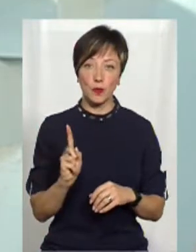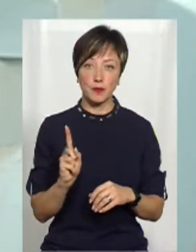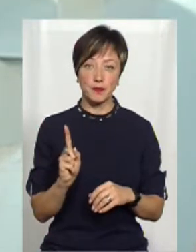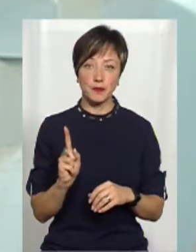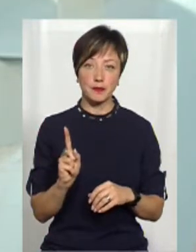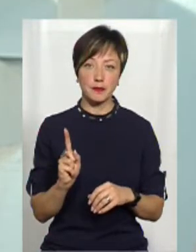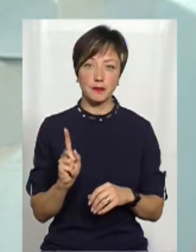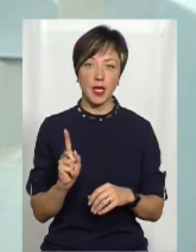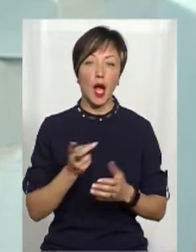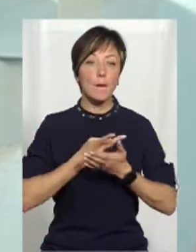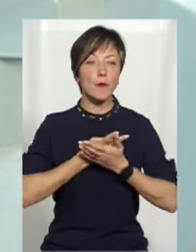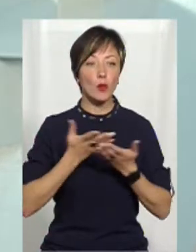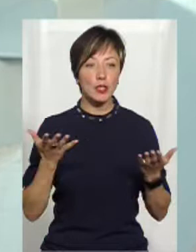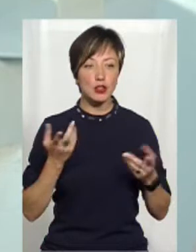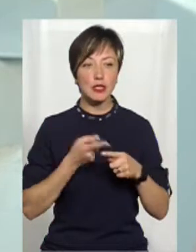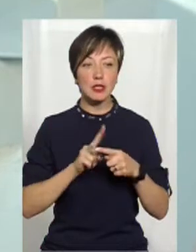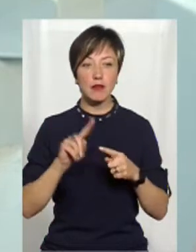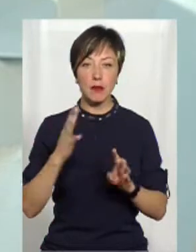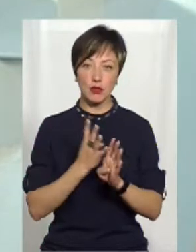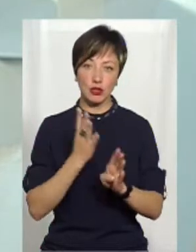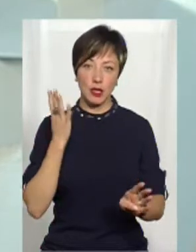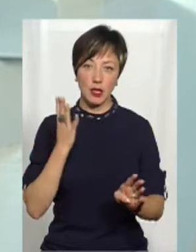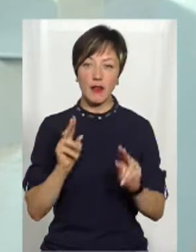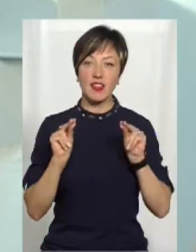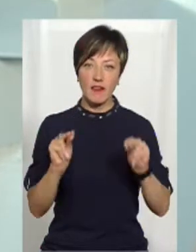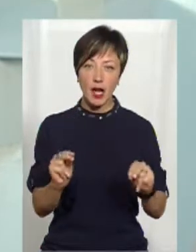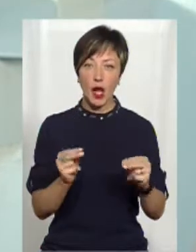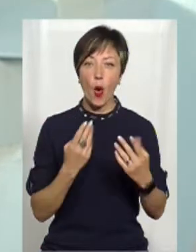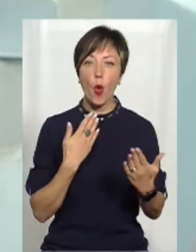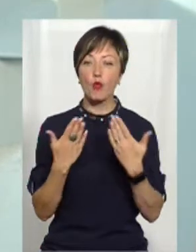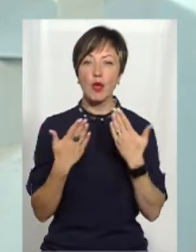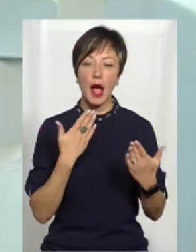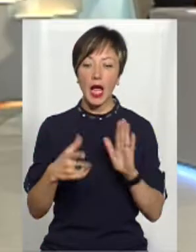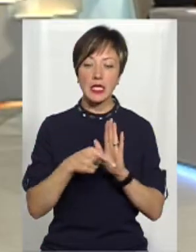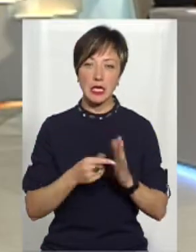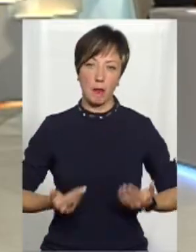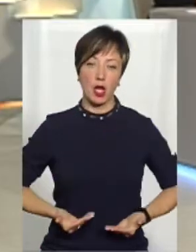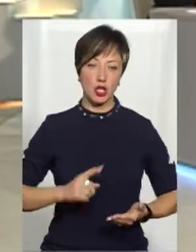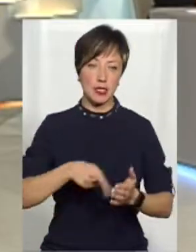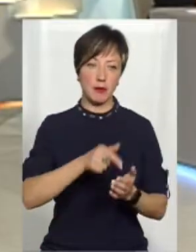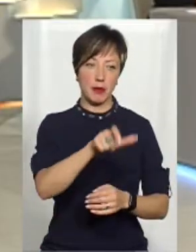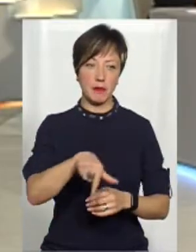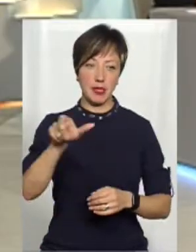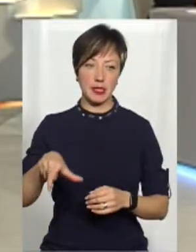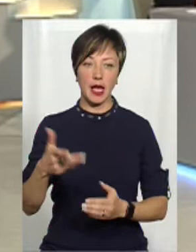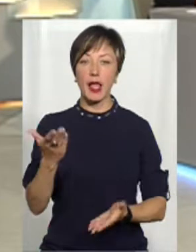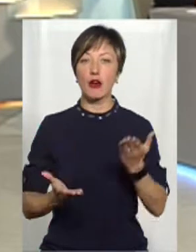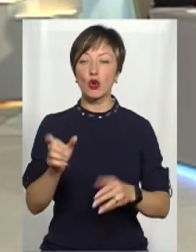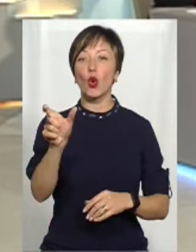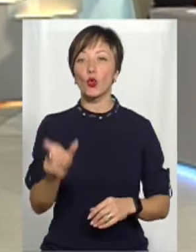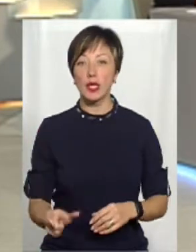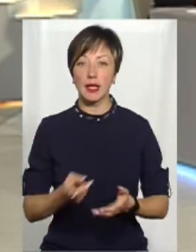ну, публічність – це насамперед відкрита, відверта комунікація з мешканцями міста. Якщо